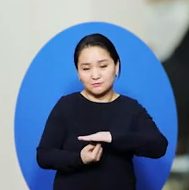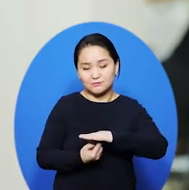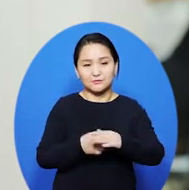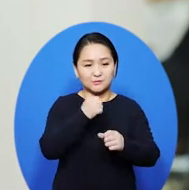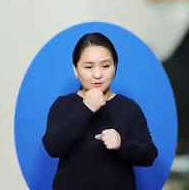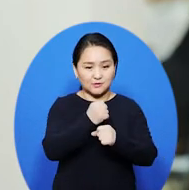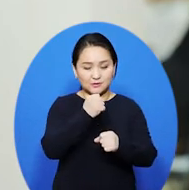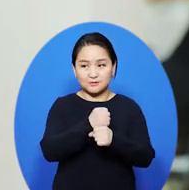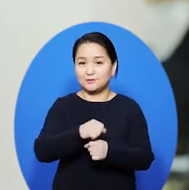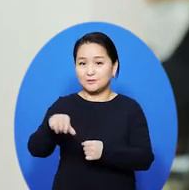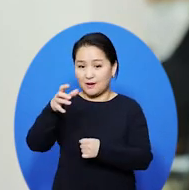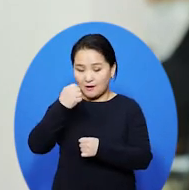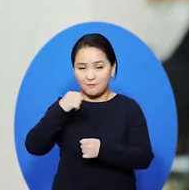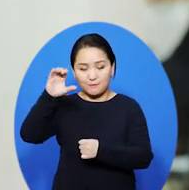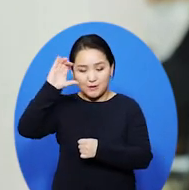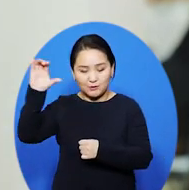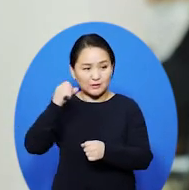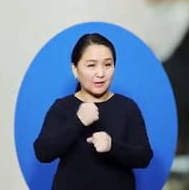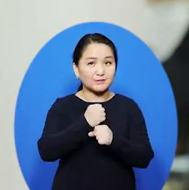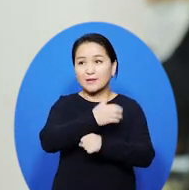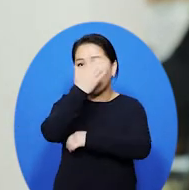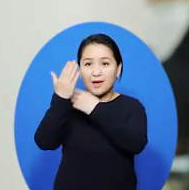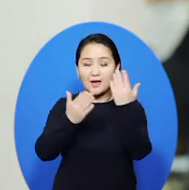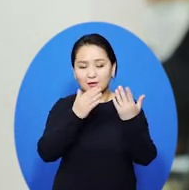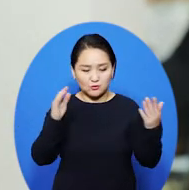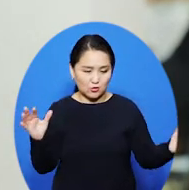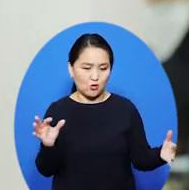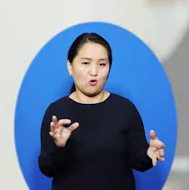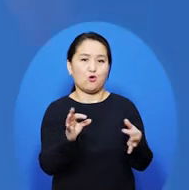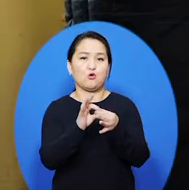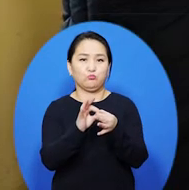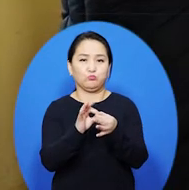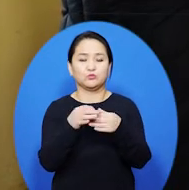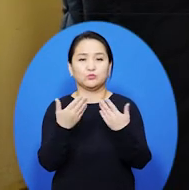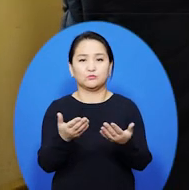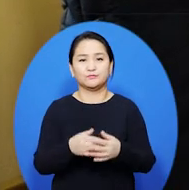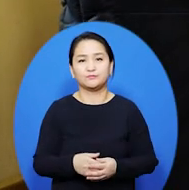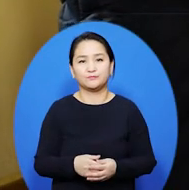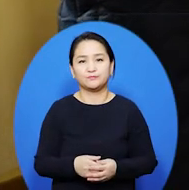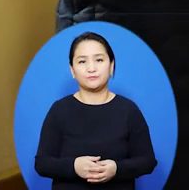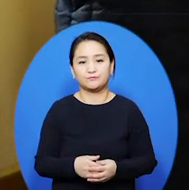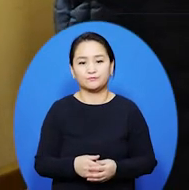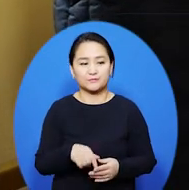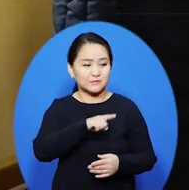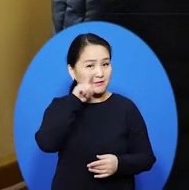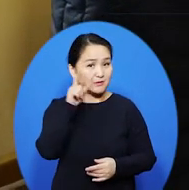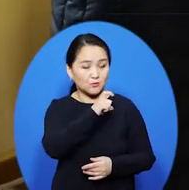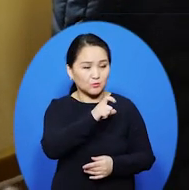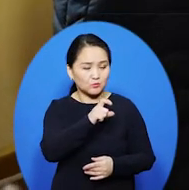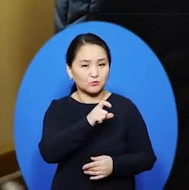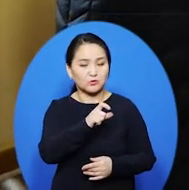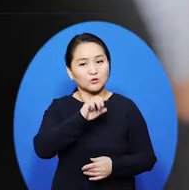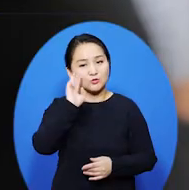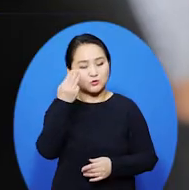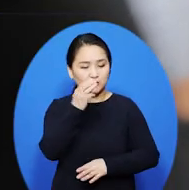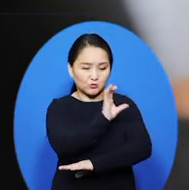дээр бол ажил олгогч ажил хайж байгаа иргэдийн хоорондын ерөөсөө огтлцлыг бий болгох. А тэгээд тэр залуучуудыг бид нэр тодорхой